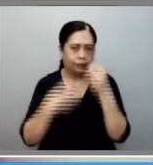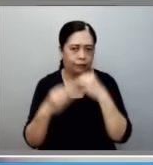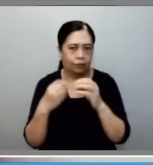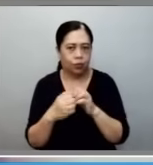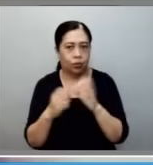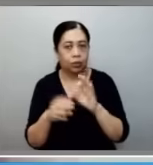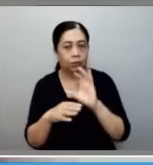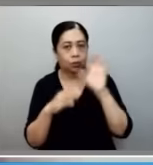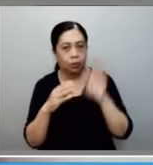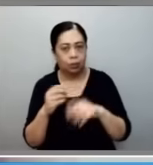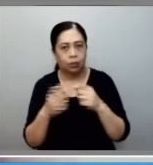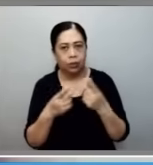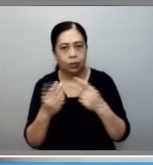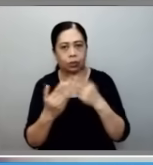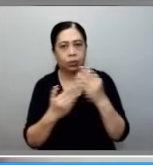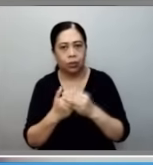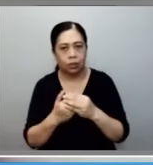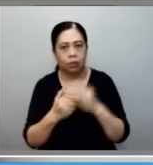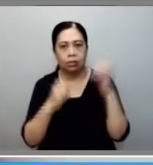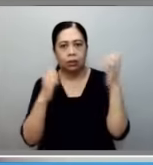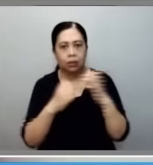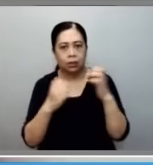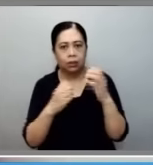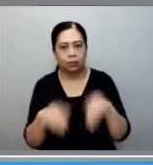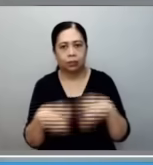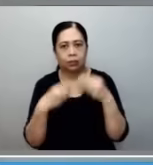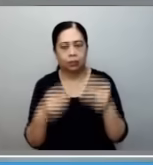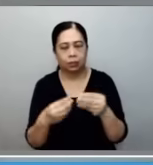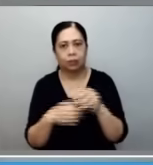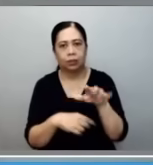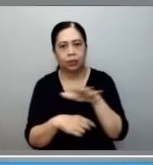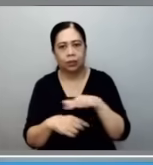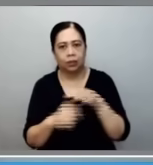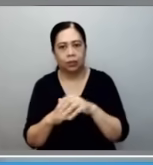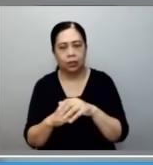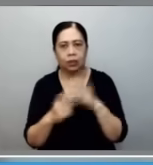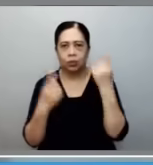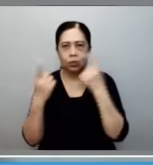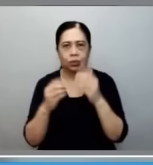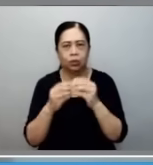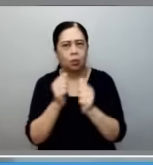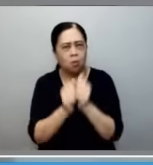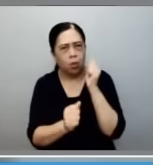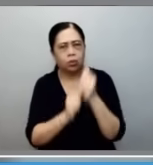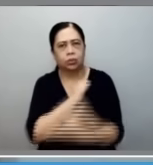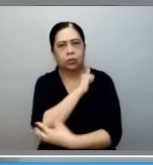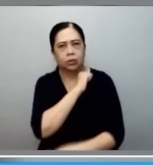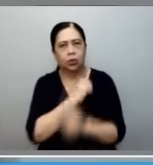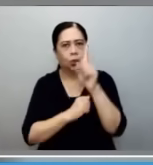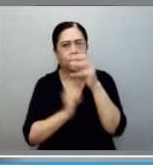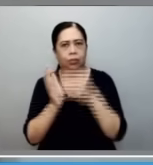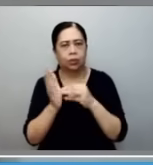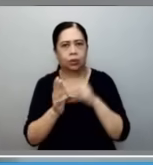ng maipatupad ang programa, inaasa ang mapagkakalooban ng EBT ang mga itinuturing na bottom 1 million households sa